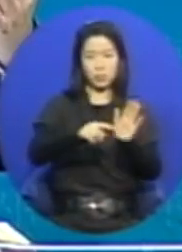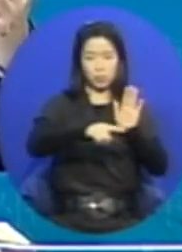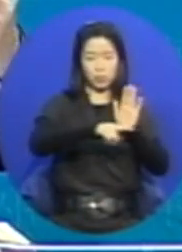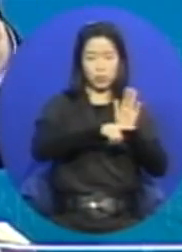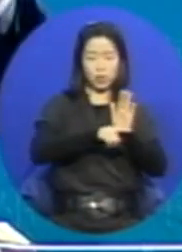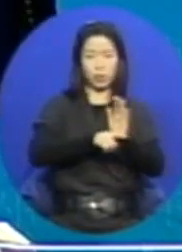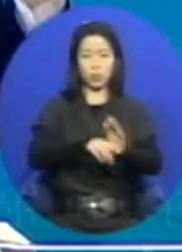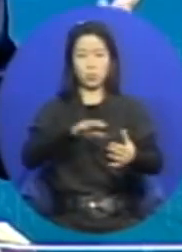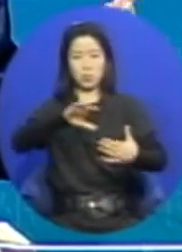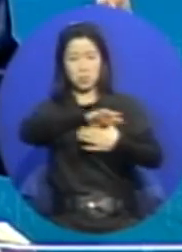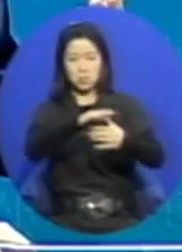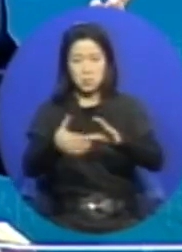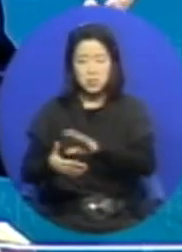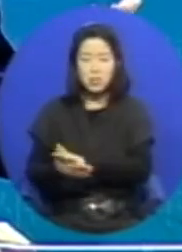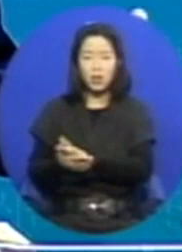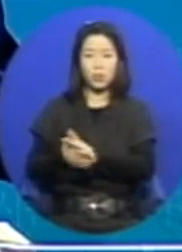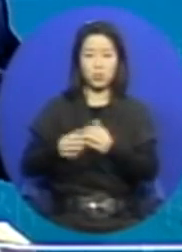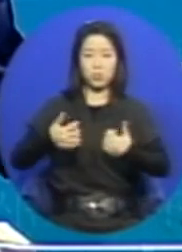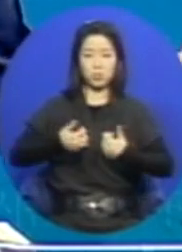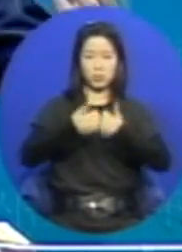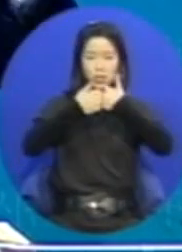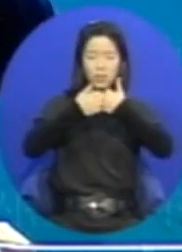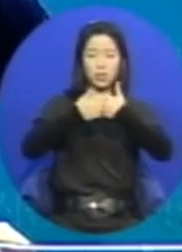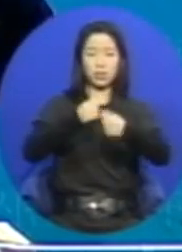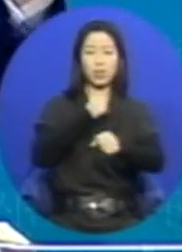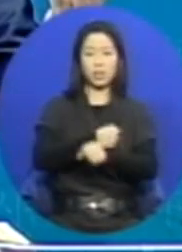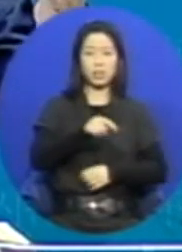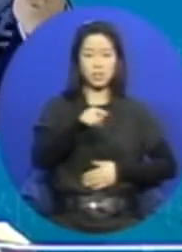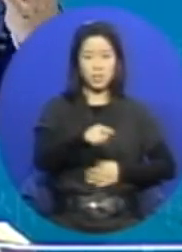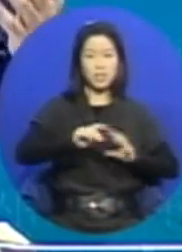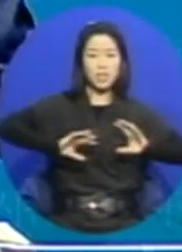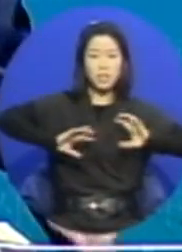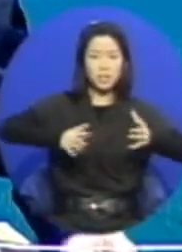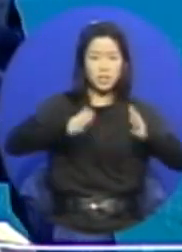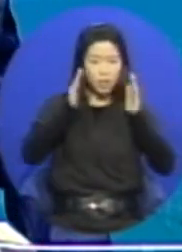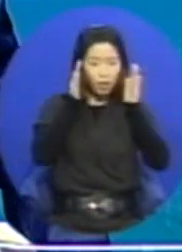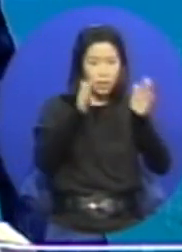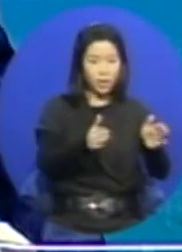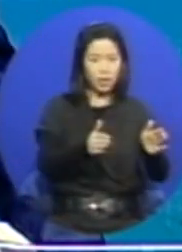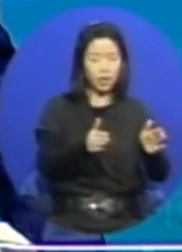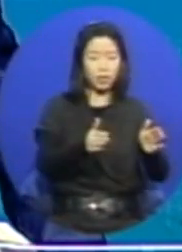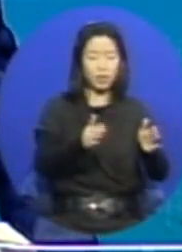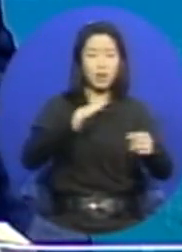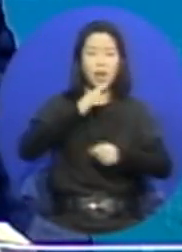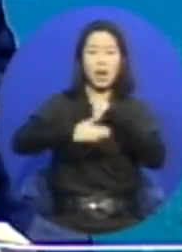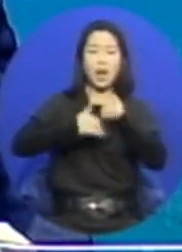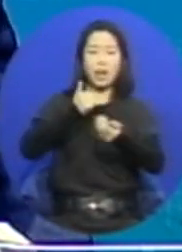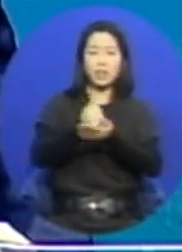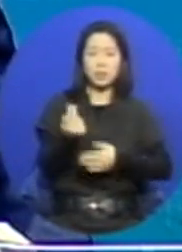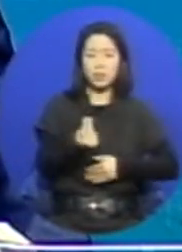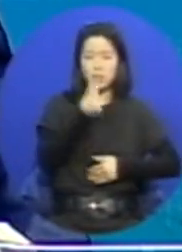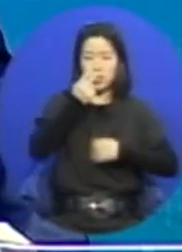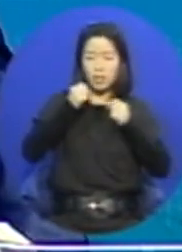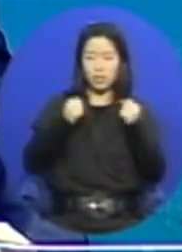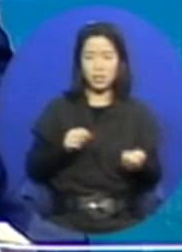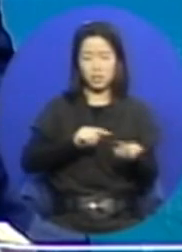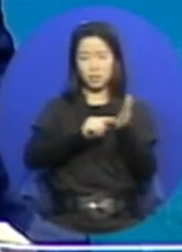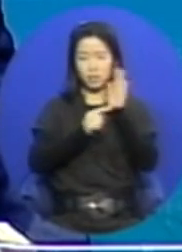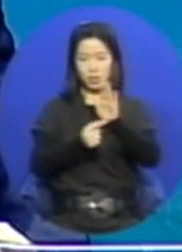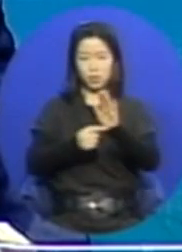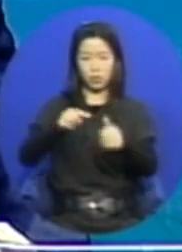하나님을 비방하고 하나님을 대적하기까지 하는 이 세상을 향하여 하나님의 살아계심을 드러내고 하나님의